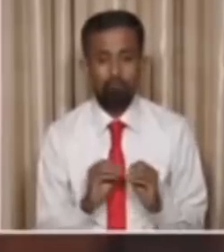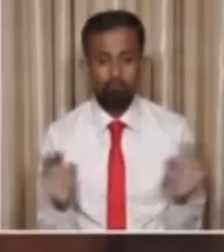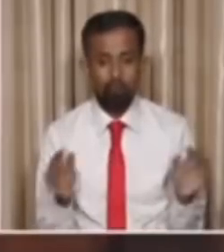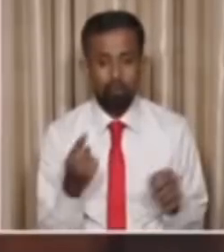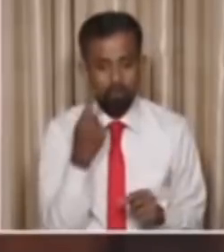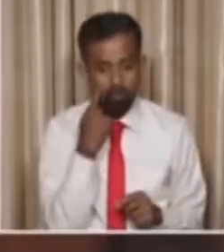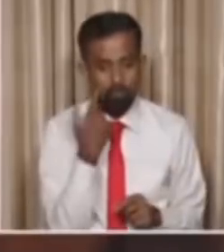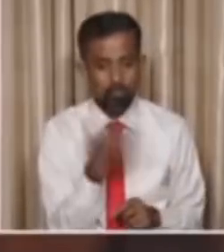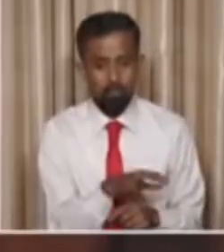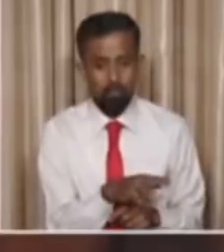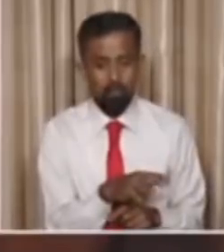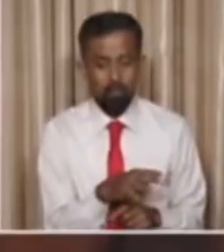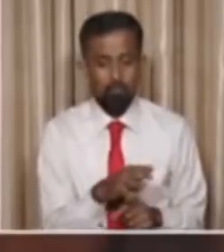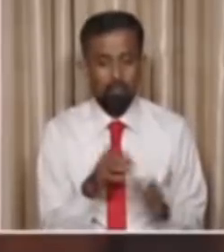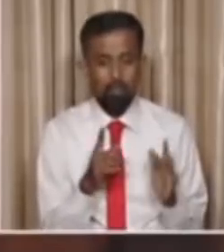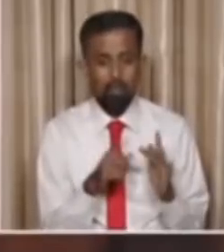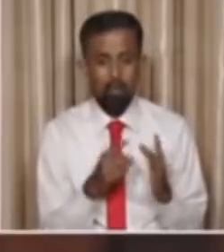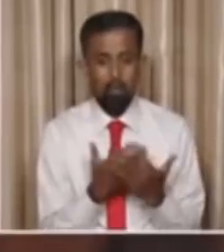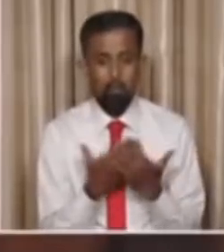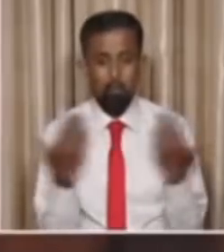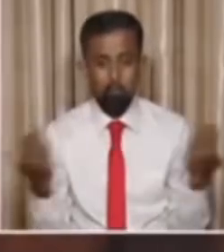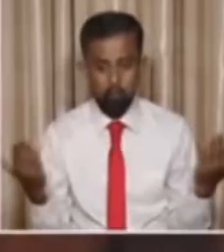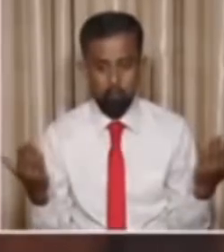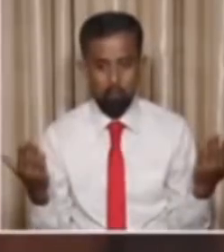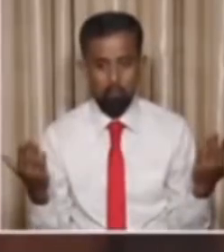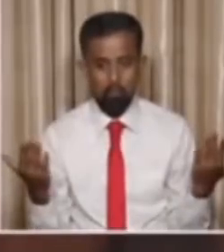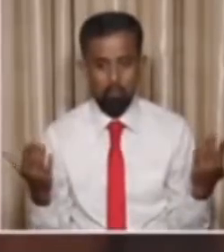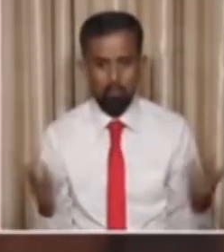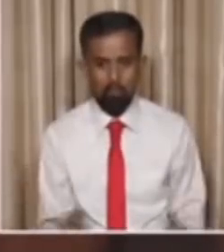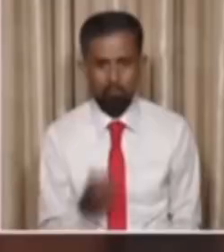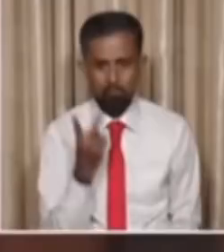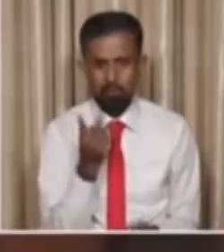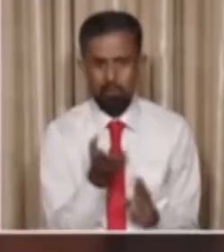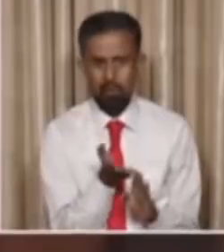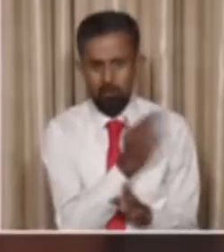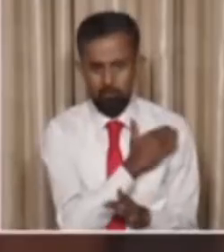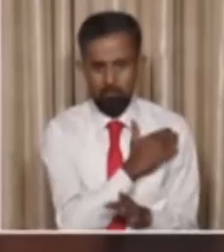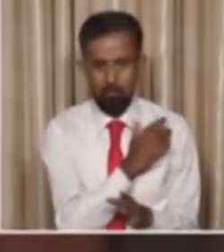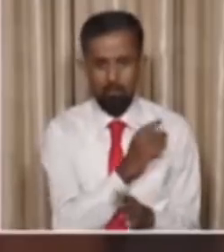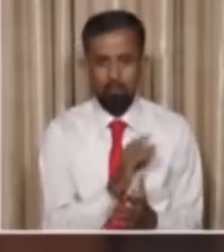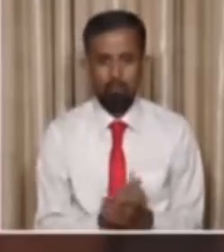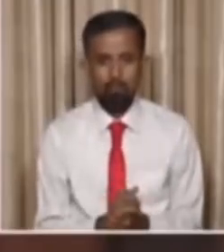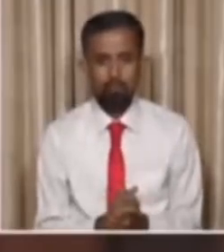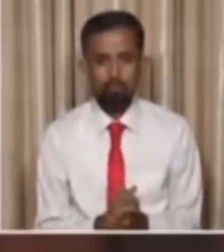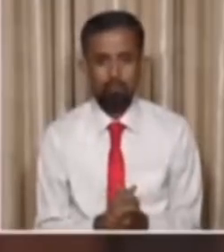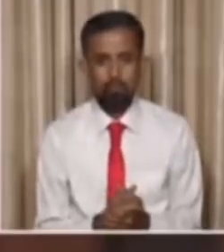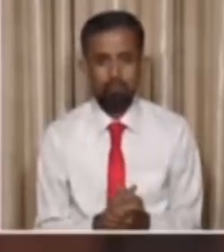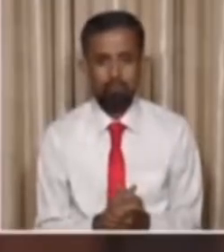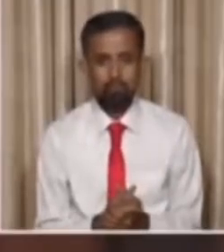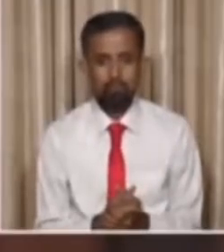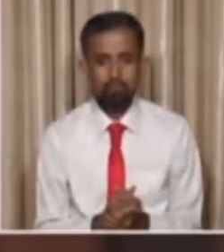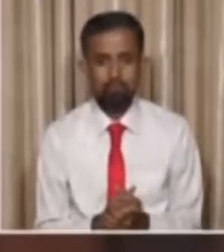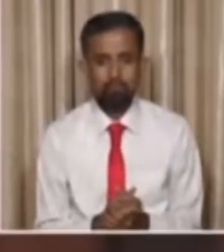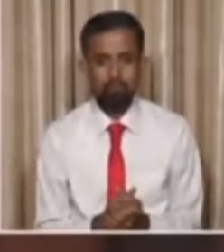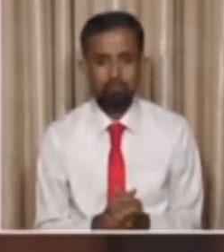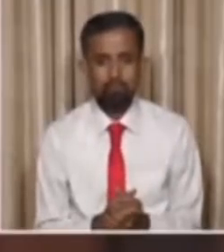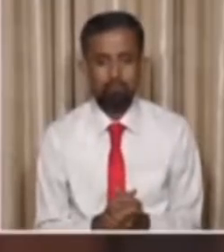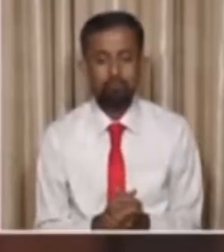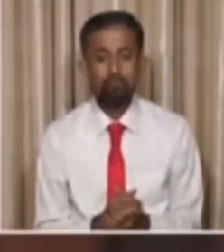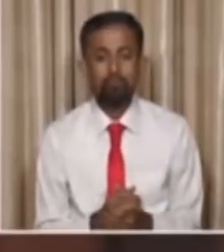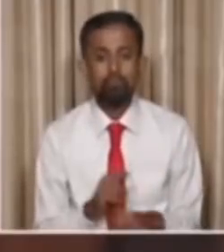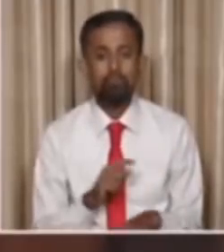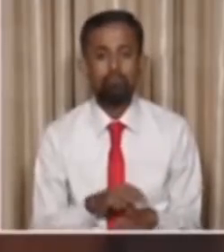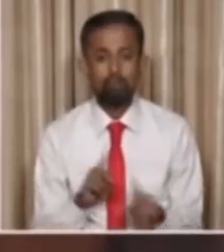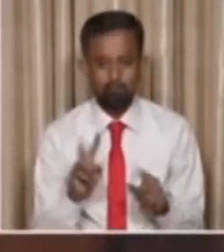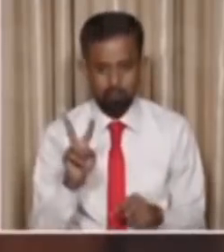දැක්කා ද අයිලන්ඩ් පුවත්පතේ දවස් දෙකකට පෙර මේක ලියලා තියෙන නෝමල් පරිවර්තන කියන පුද්ගලයා විනාඩි